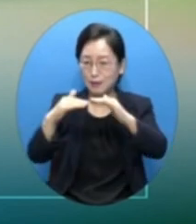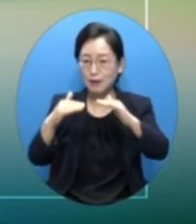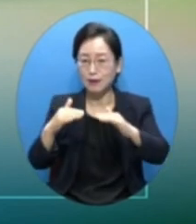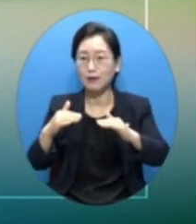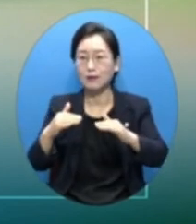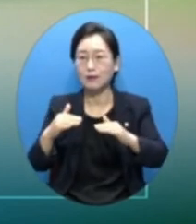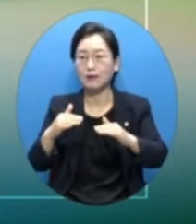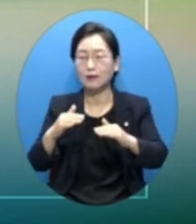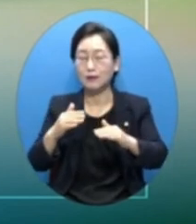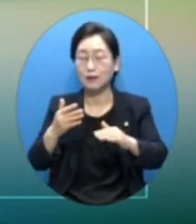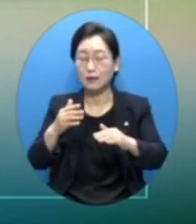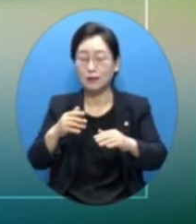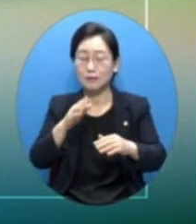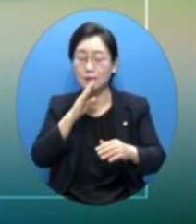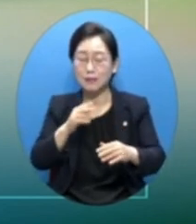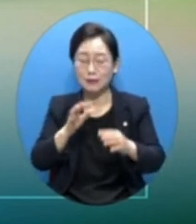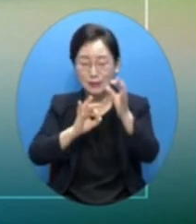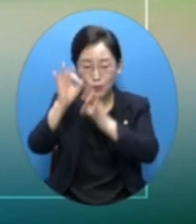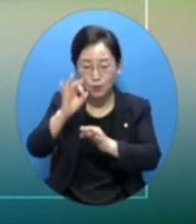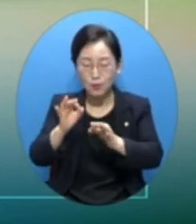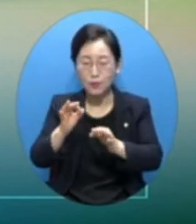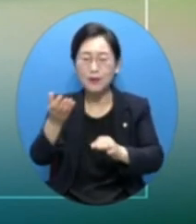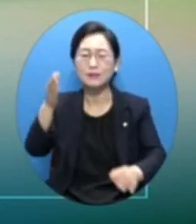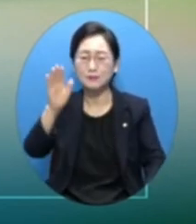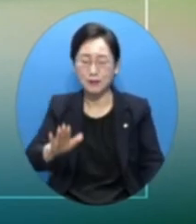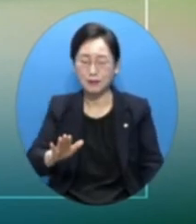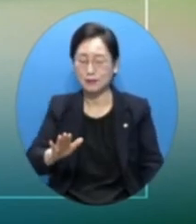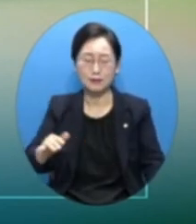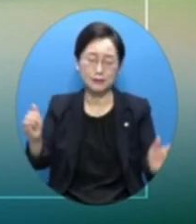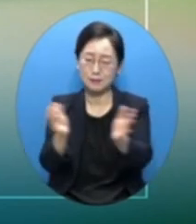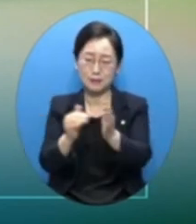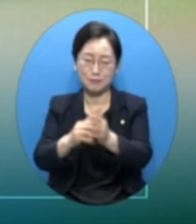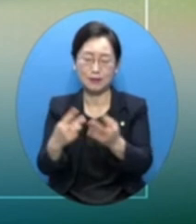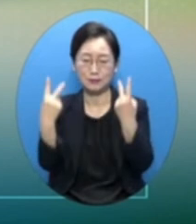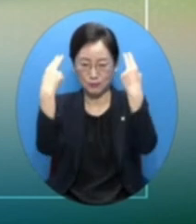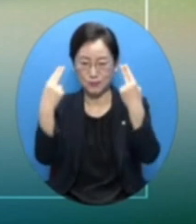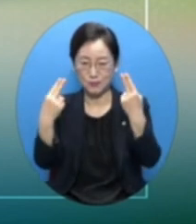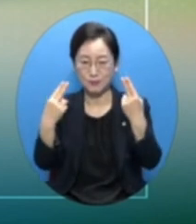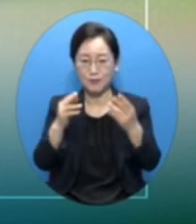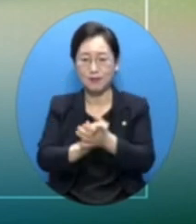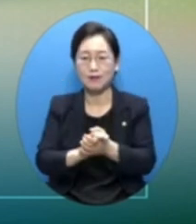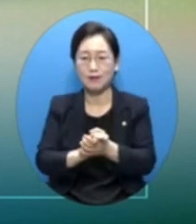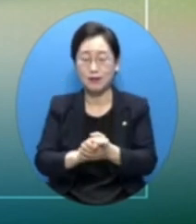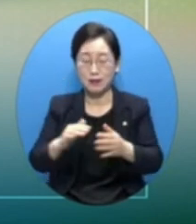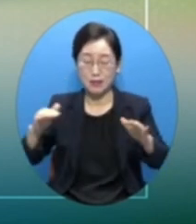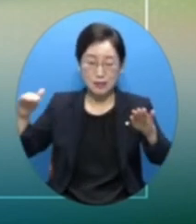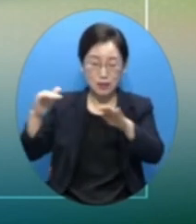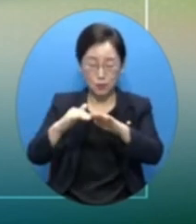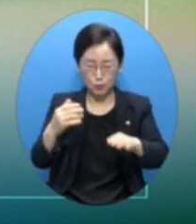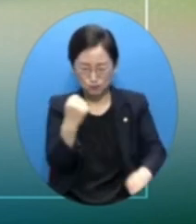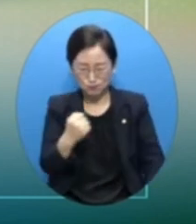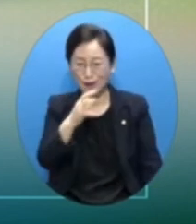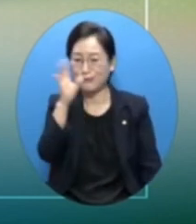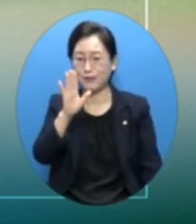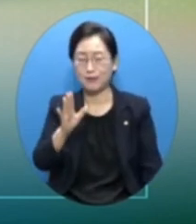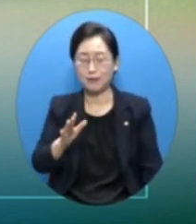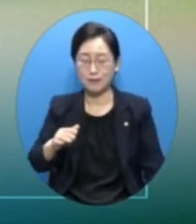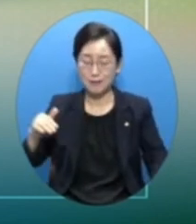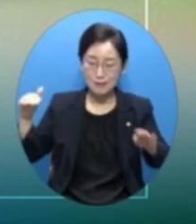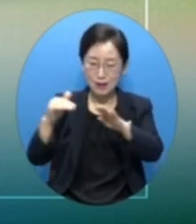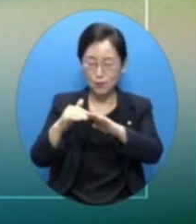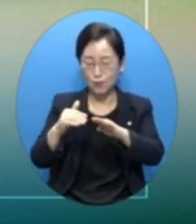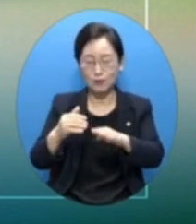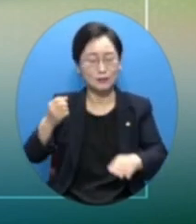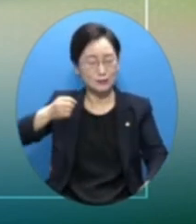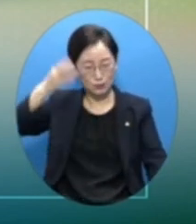만났지만 툭툭 털고 헤어져 그 다음에 시간을 살았다. 그게 중요한 것입니다. 사고에 머물러 있으면 안 됩니다. 나는 사고와 잘 헤어진